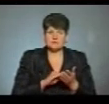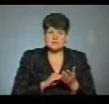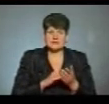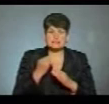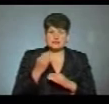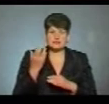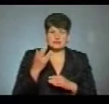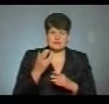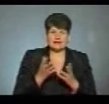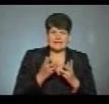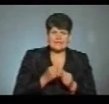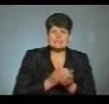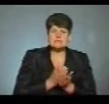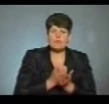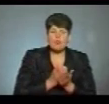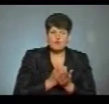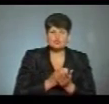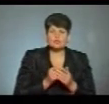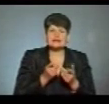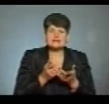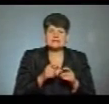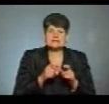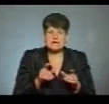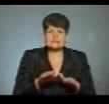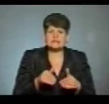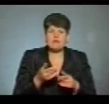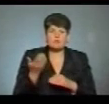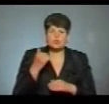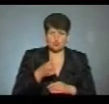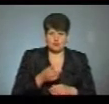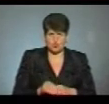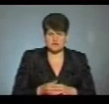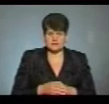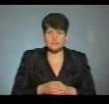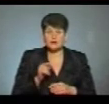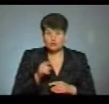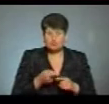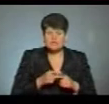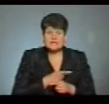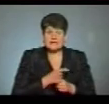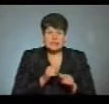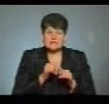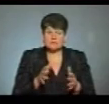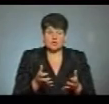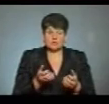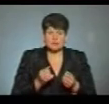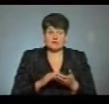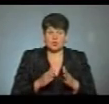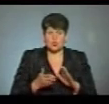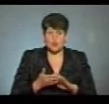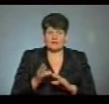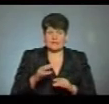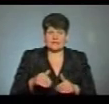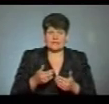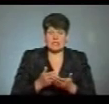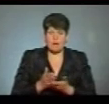історичні дані, це кількість послуг, яку цей заклад надавав у минулому році. І, власне, саме тому ці лікарні не змогли отримати договір на